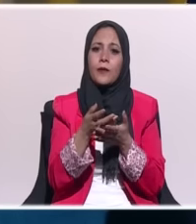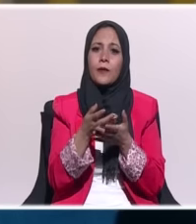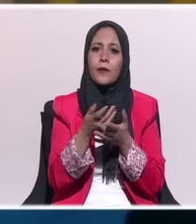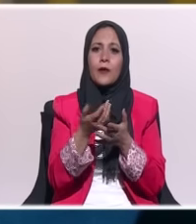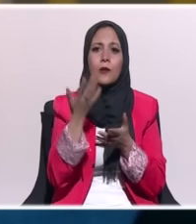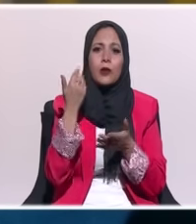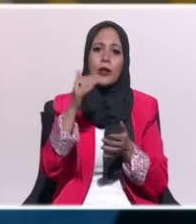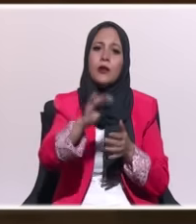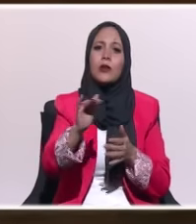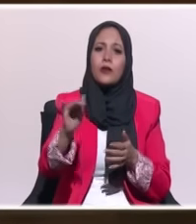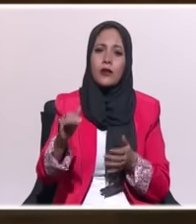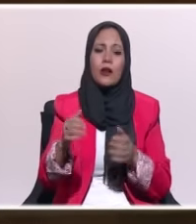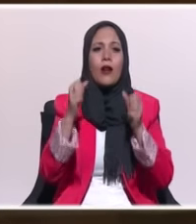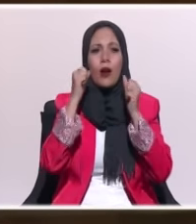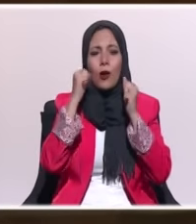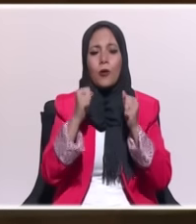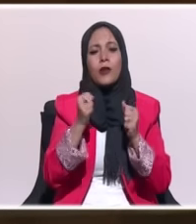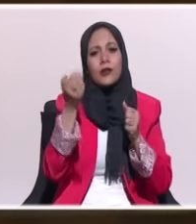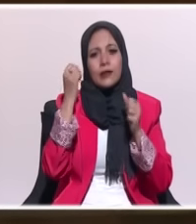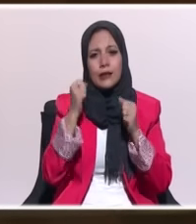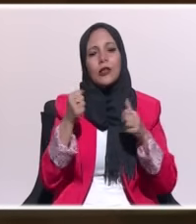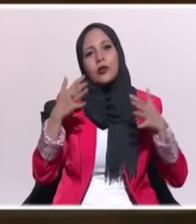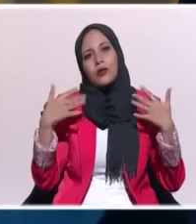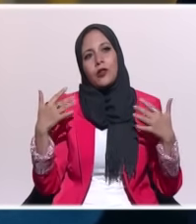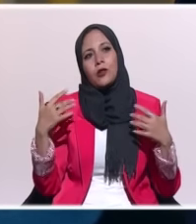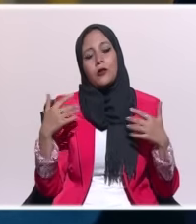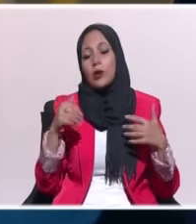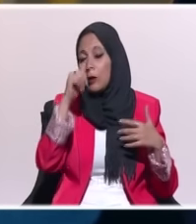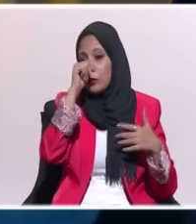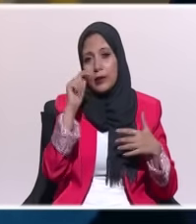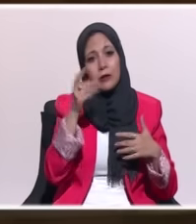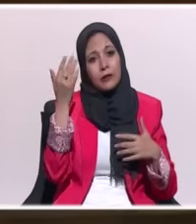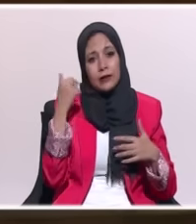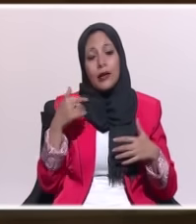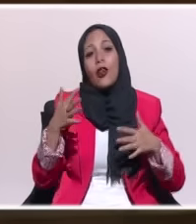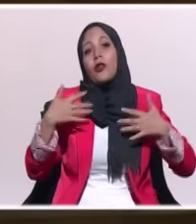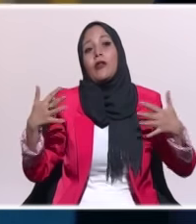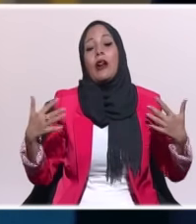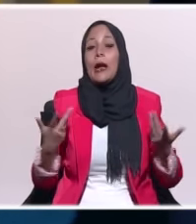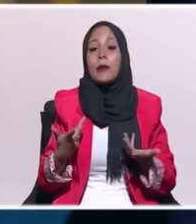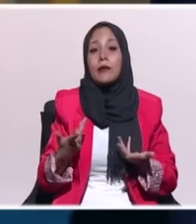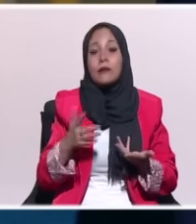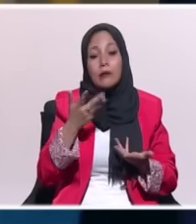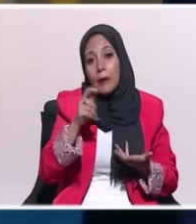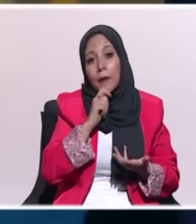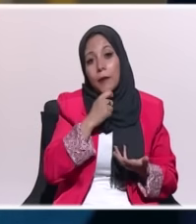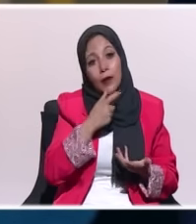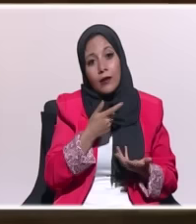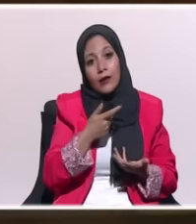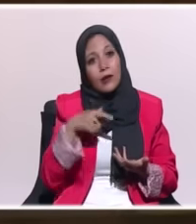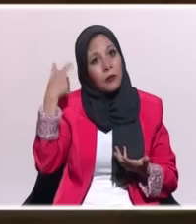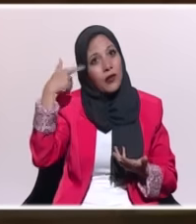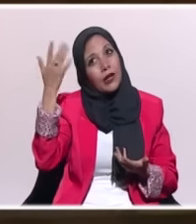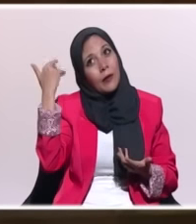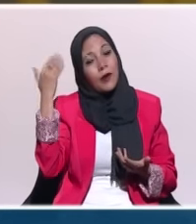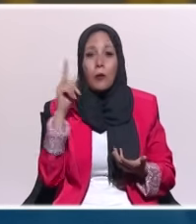وإحنا أطفال. أصعب لحظات أجمل لحظات أسعد لحظات. ما عنديش أصعب لحظات والله. أسعد أسعد لحظاتي لو جي العيد. ذكرياتك مع